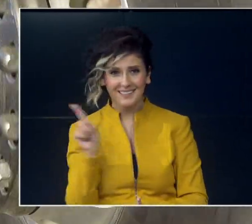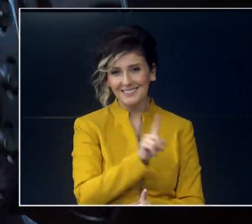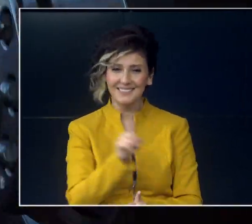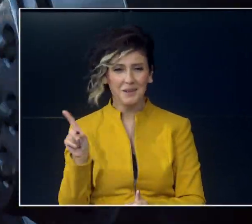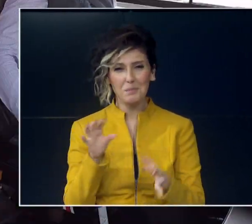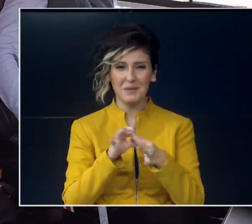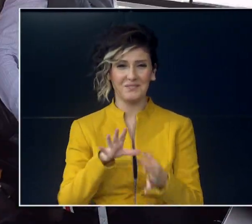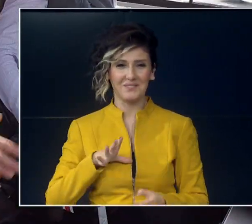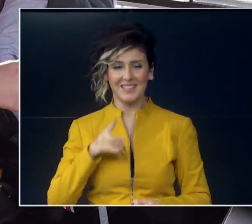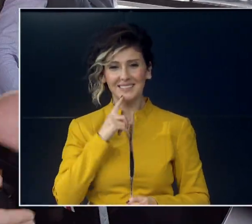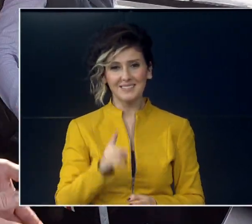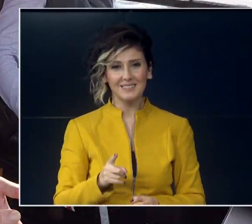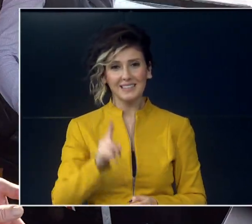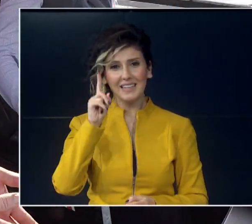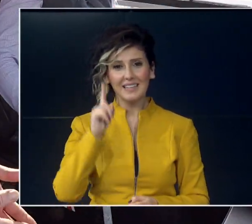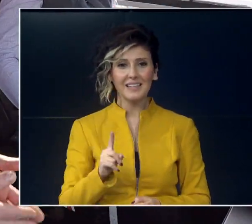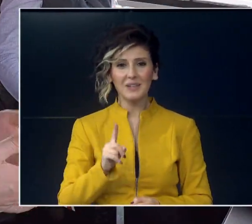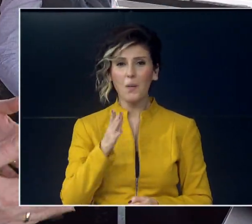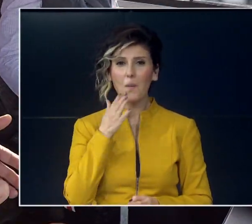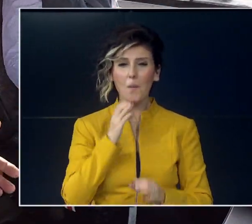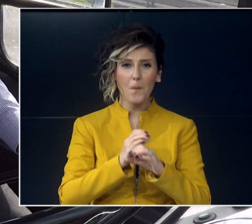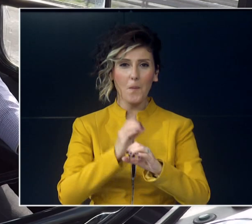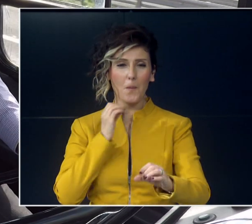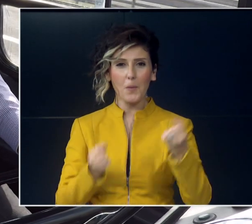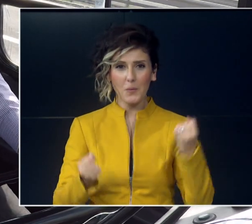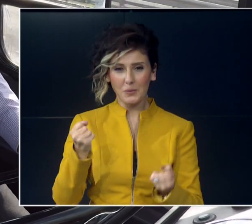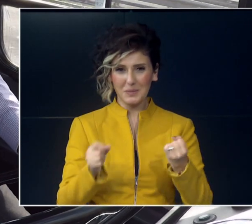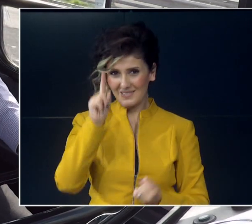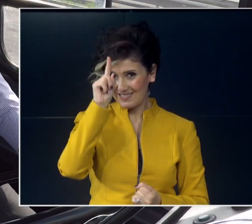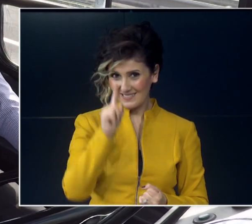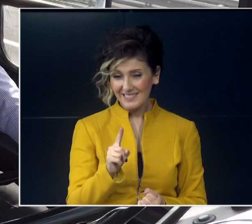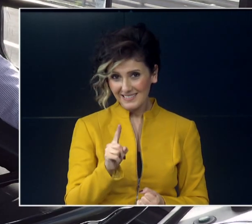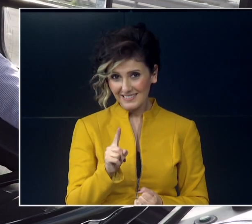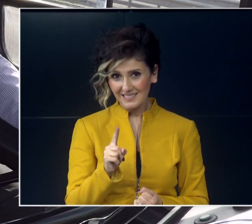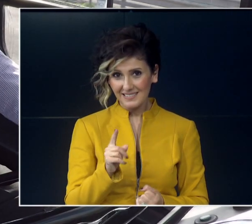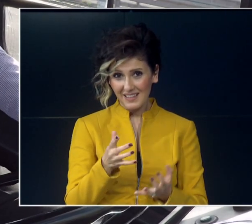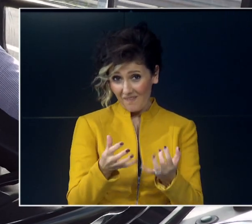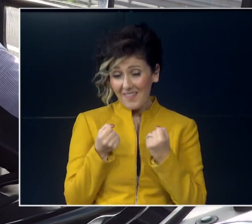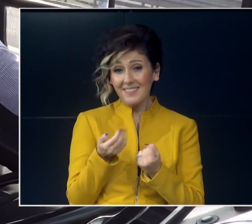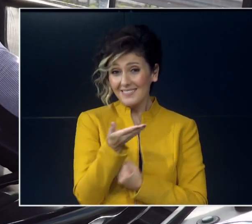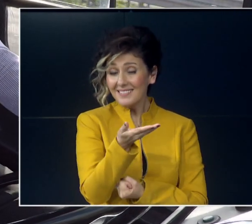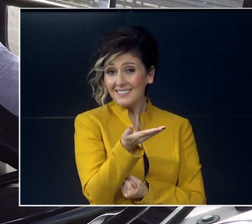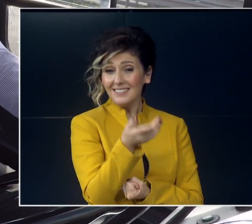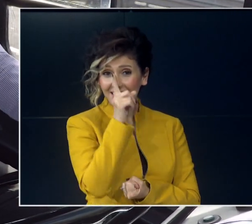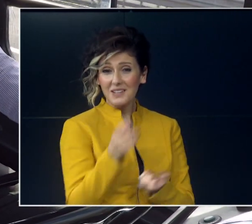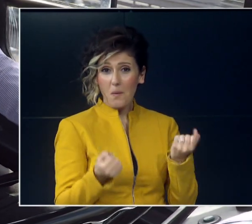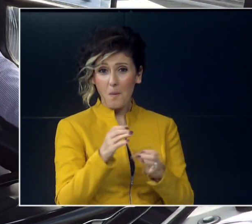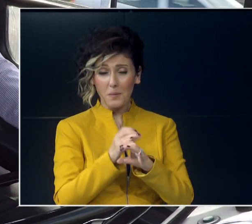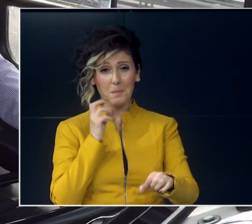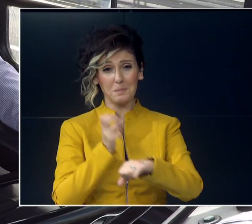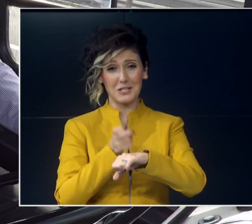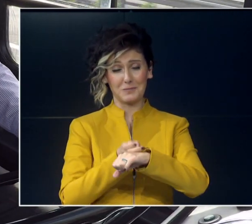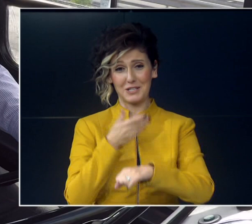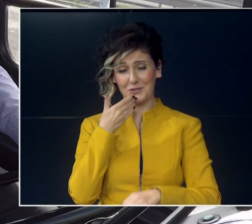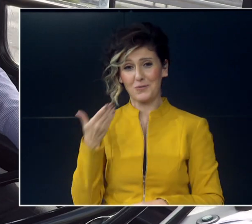tabii tabii. Yani ilk otobüs, ilk araç olarak bir otobüs aldınız yani. Ya maşallah